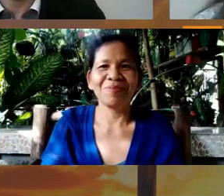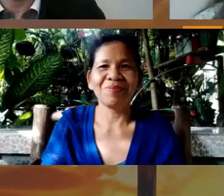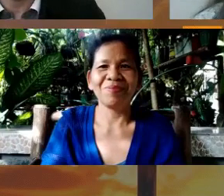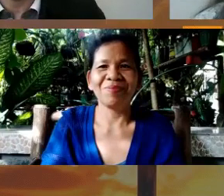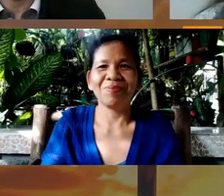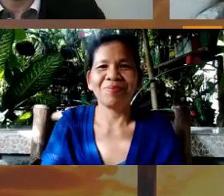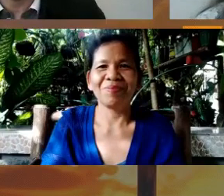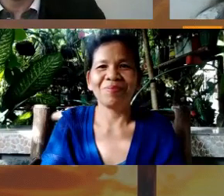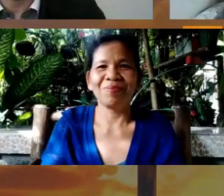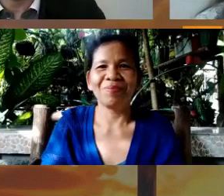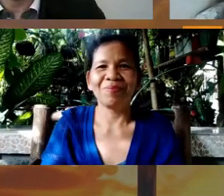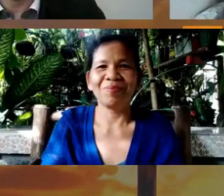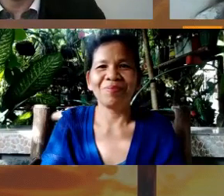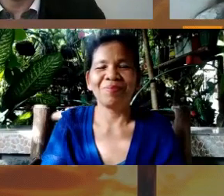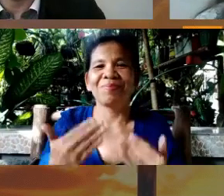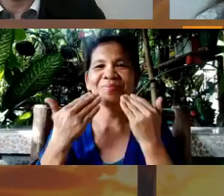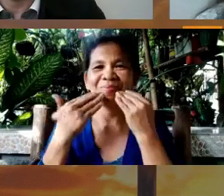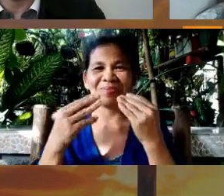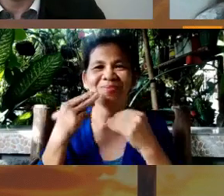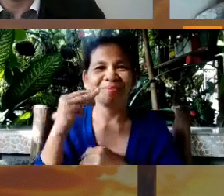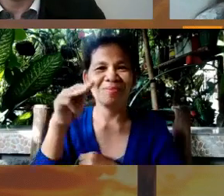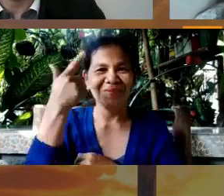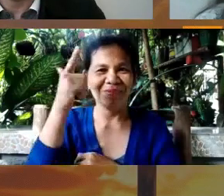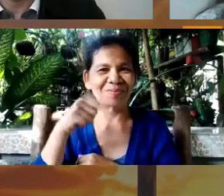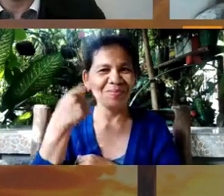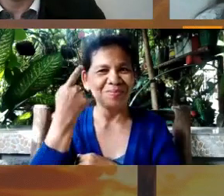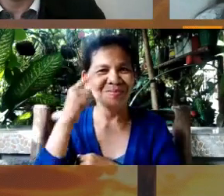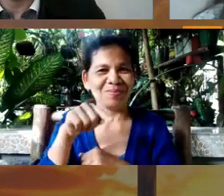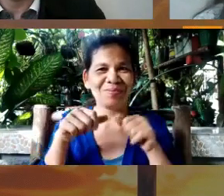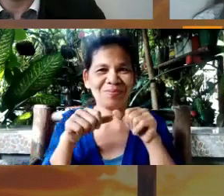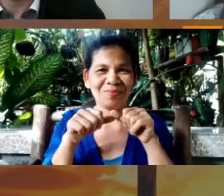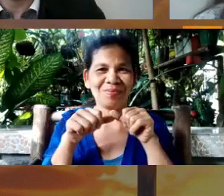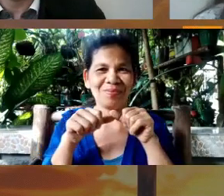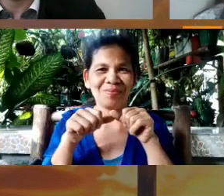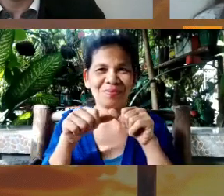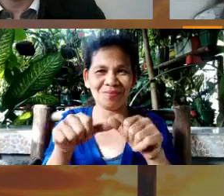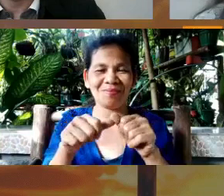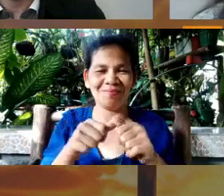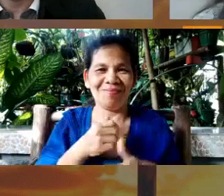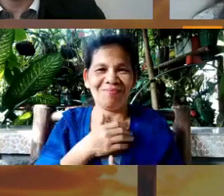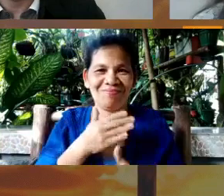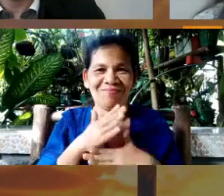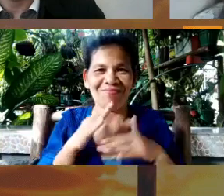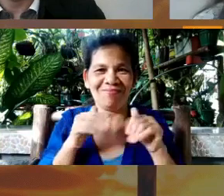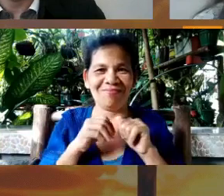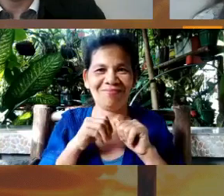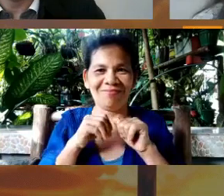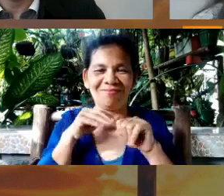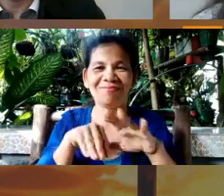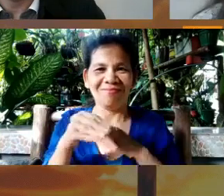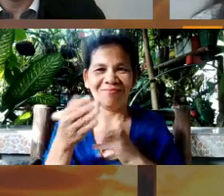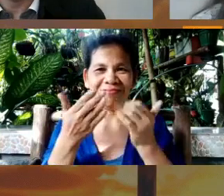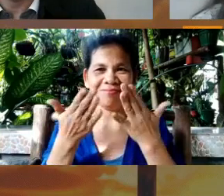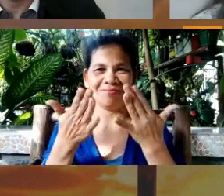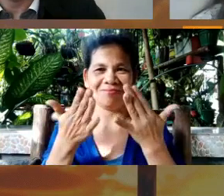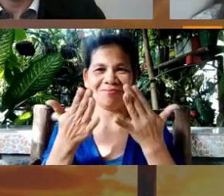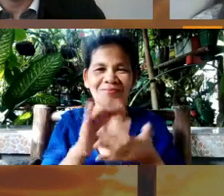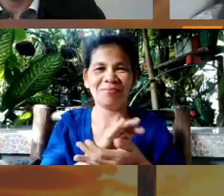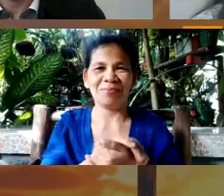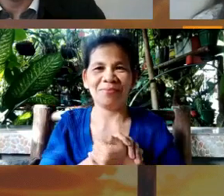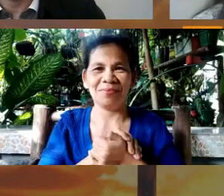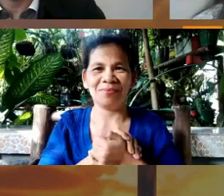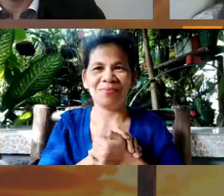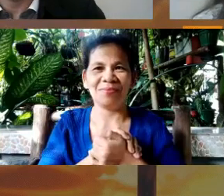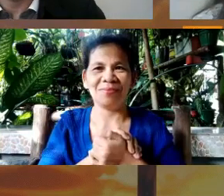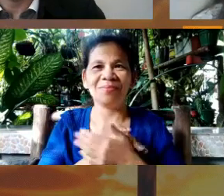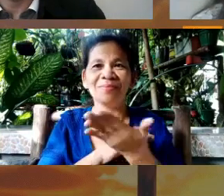Okay, thank you so much, Ma'am Lina, sa iyong patuloy na kasiglahan sa ating paglilingkod na ito. At siyempre,